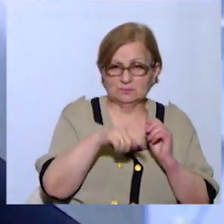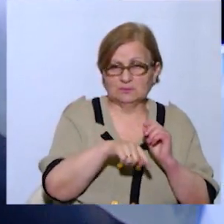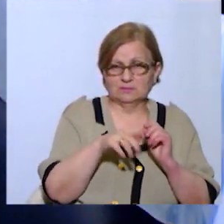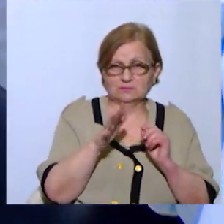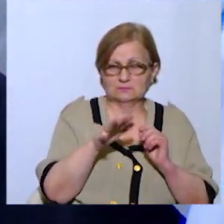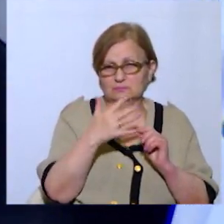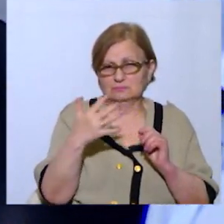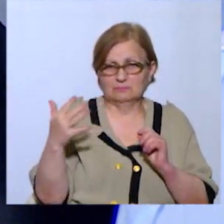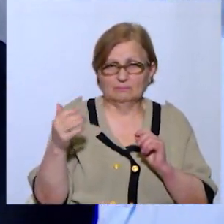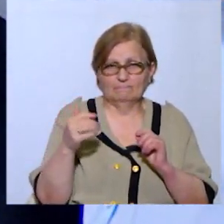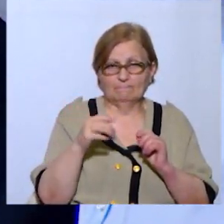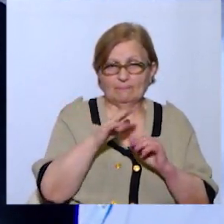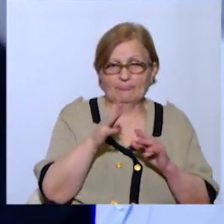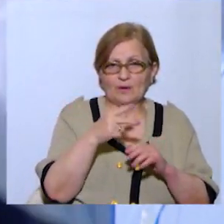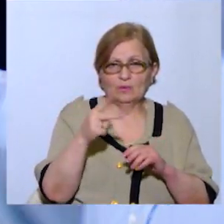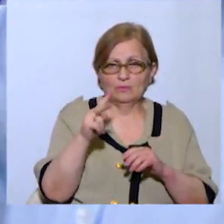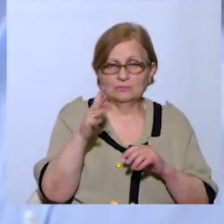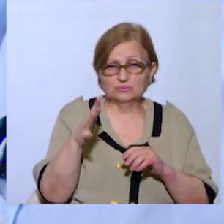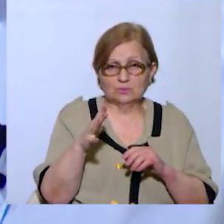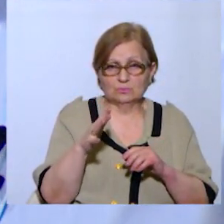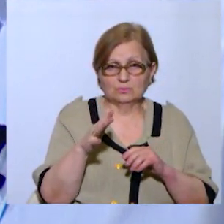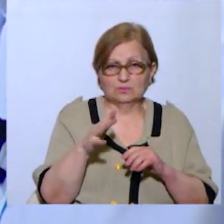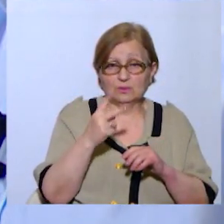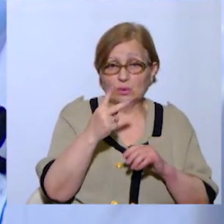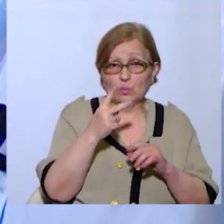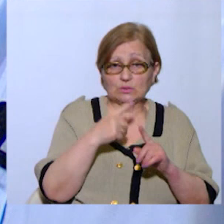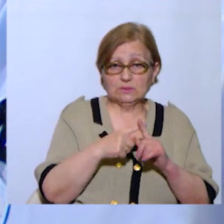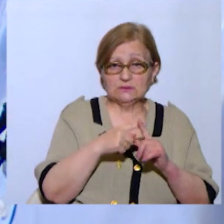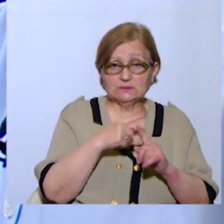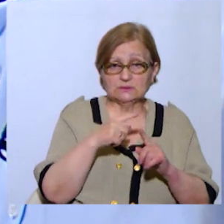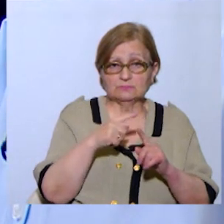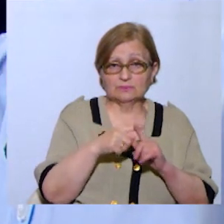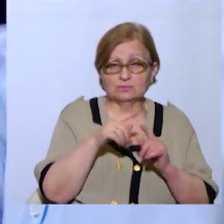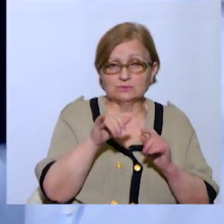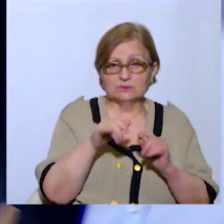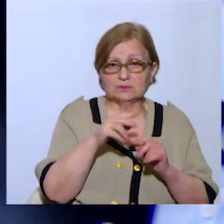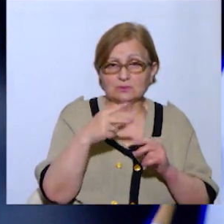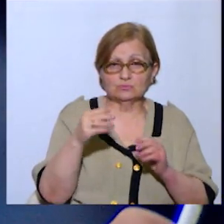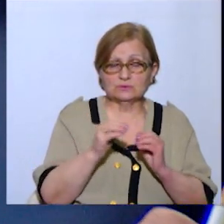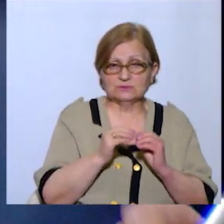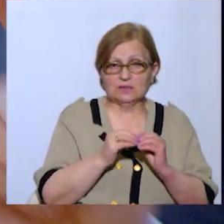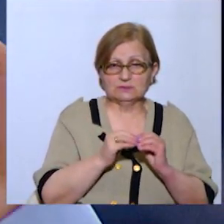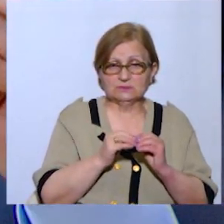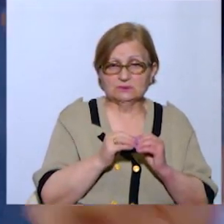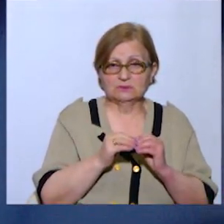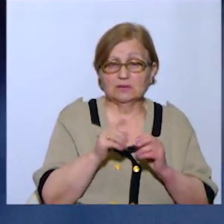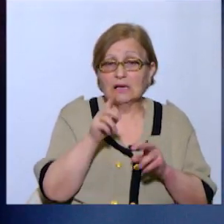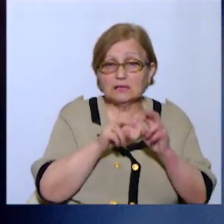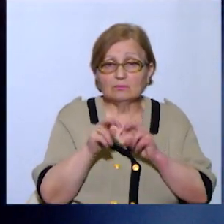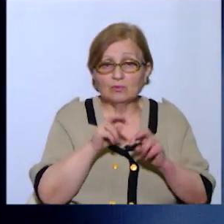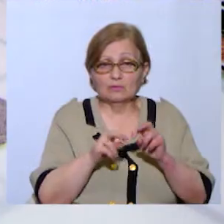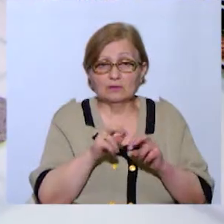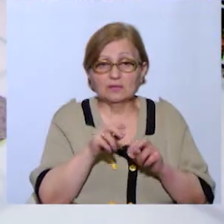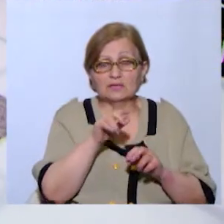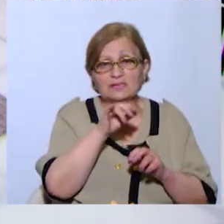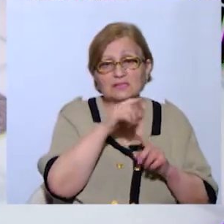უდრის 25, საიდანაც 2x + y უდრის 10. და მოვძებნოთ ასეთი x-ი